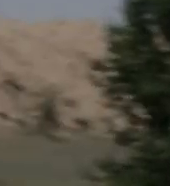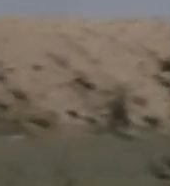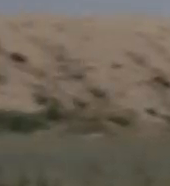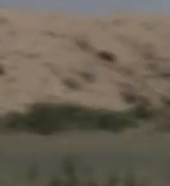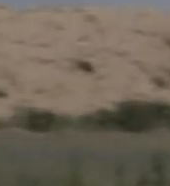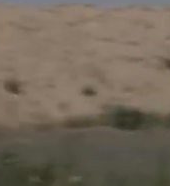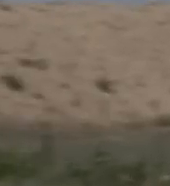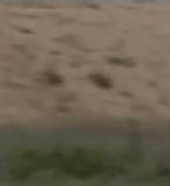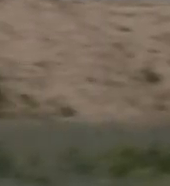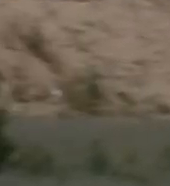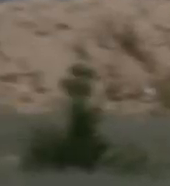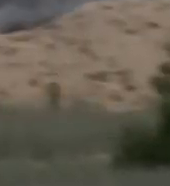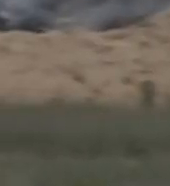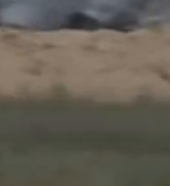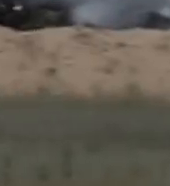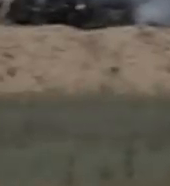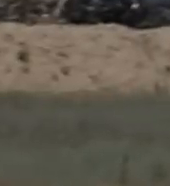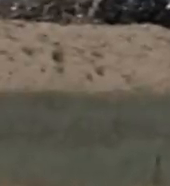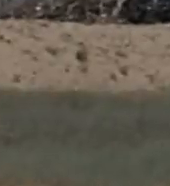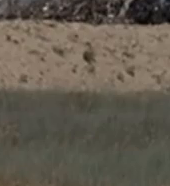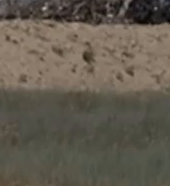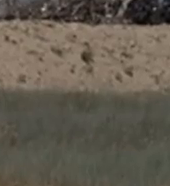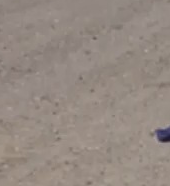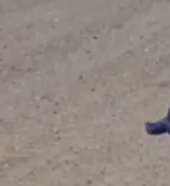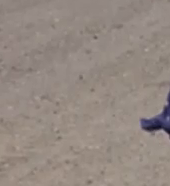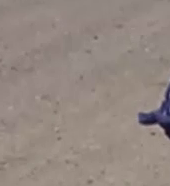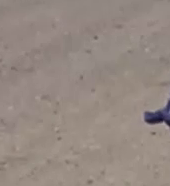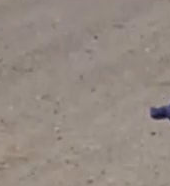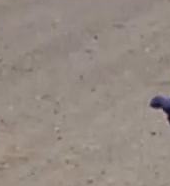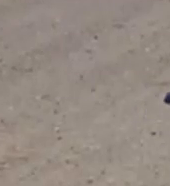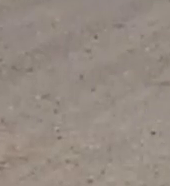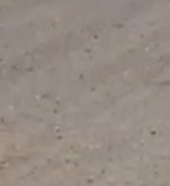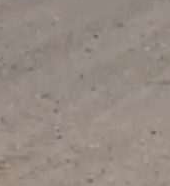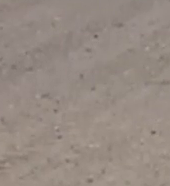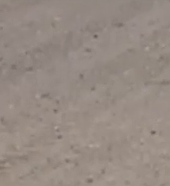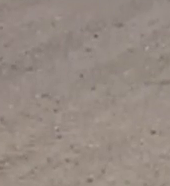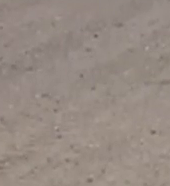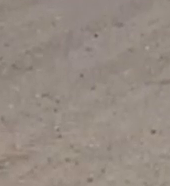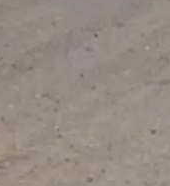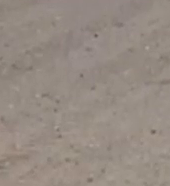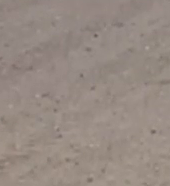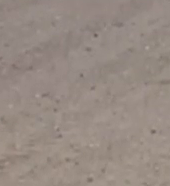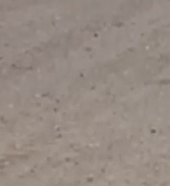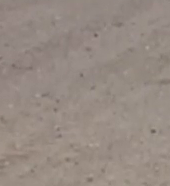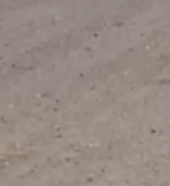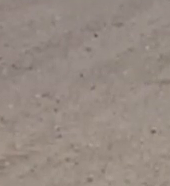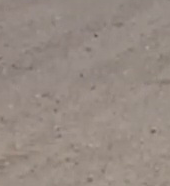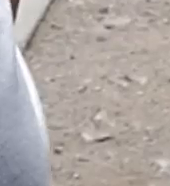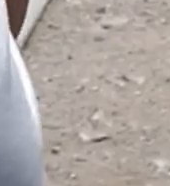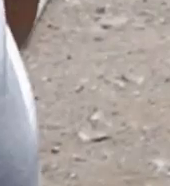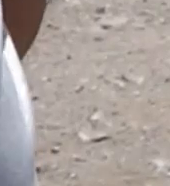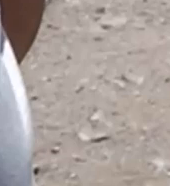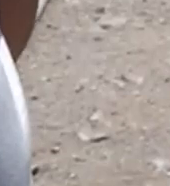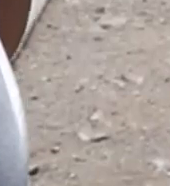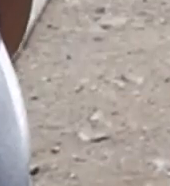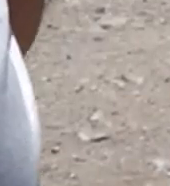жители близлежащих поселков требуют закрыть гигантскую свалку. Пожалуйста, пусть эту свалку закроют, чтобы люди дышали хорошим свежим воздухом. Я